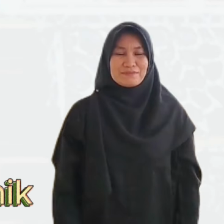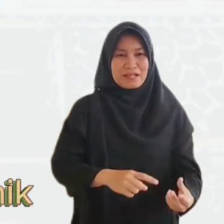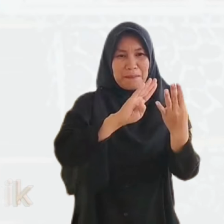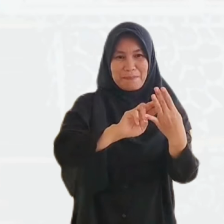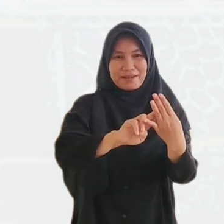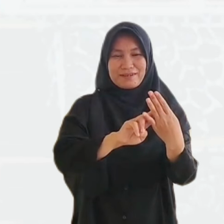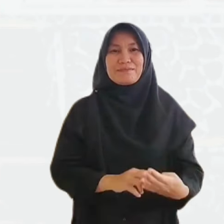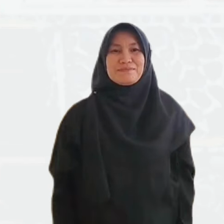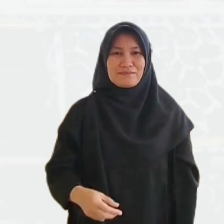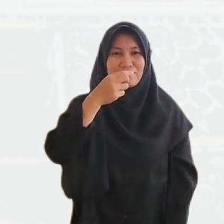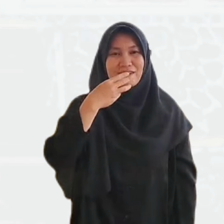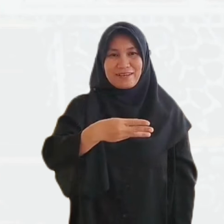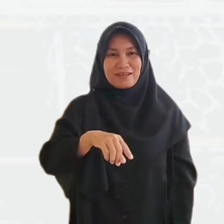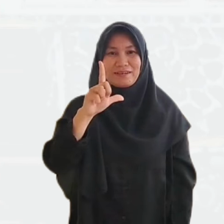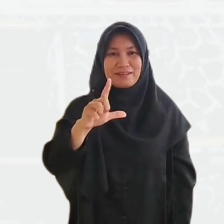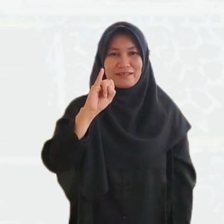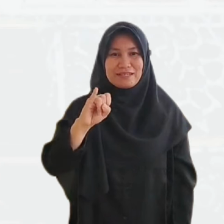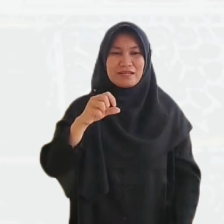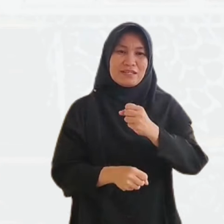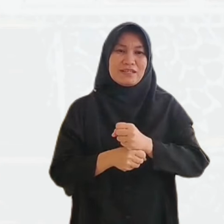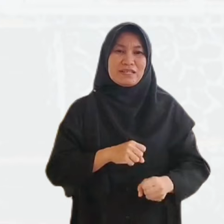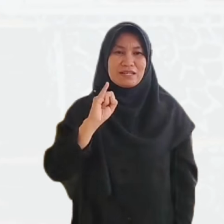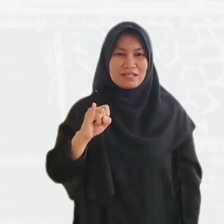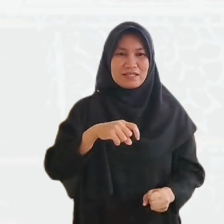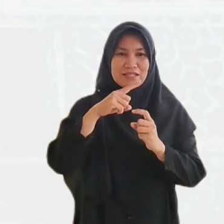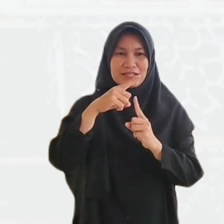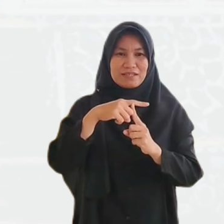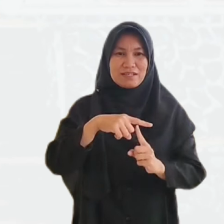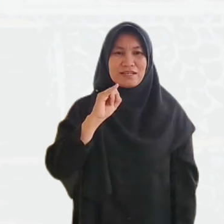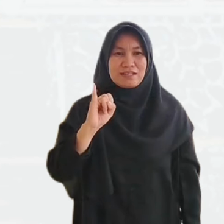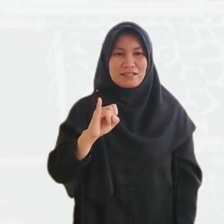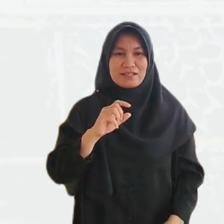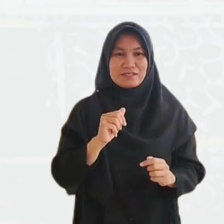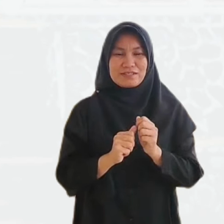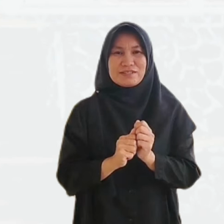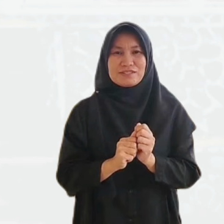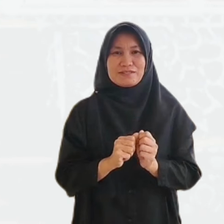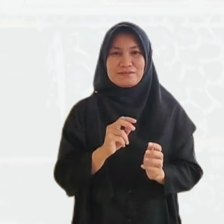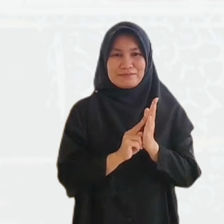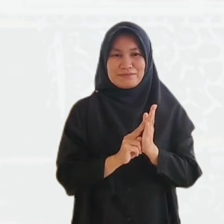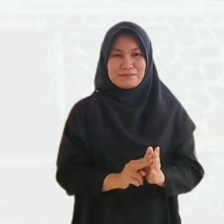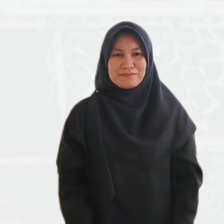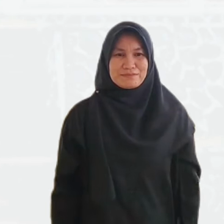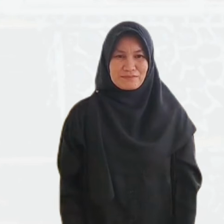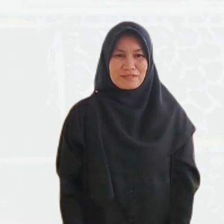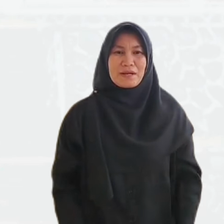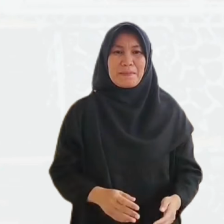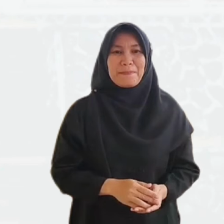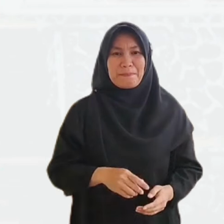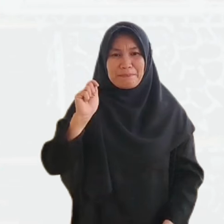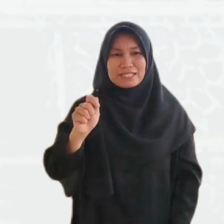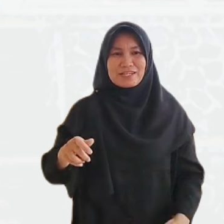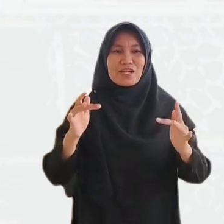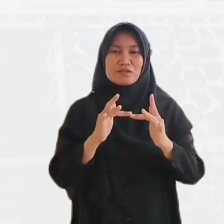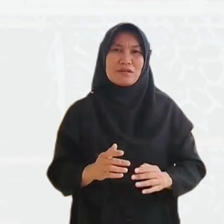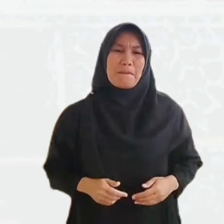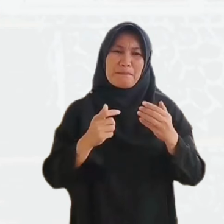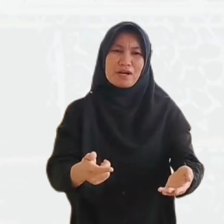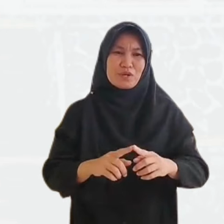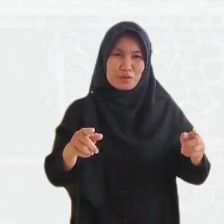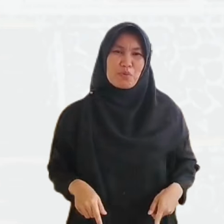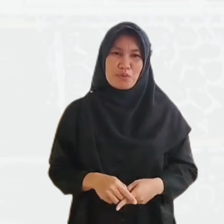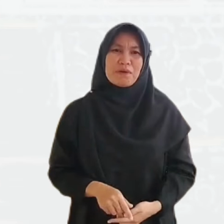secara elektronik. Dan yang keempat adalah e-Litigation, yaitu persidangan secara elektronik termasuk pengajuan